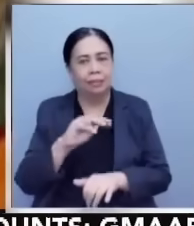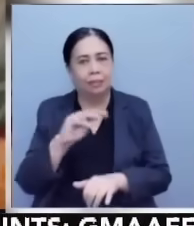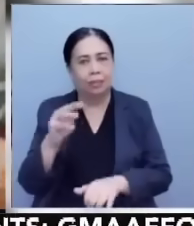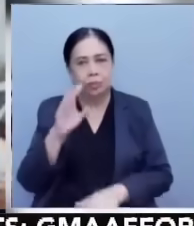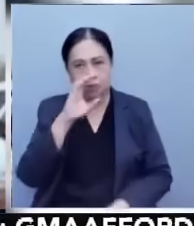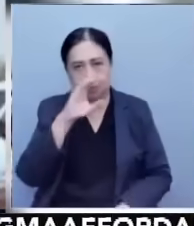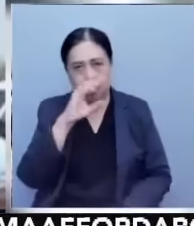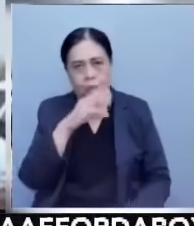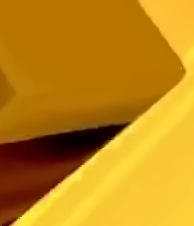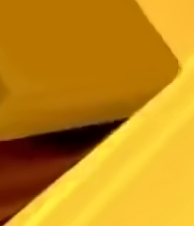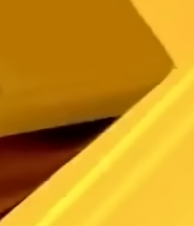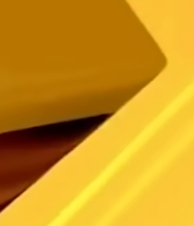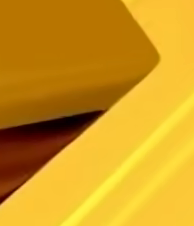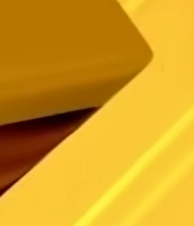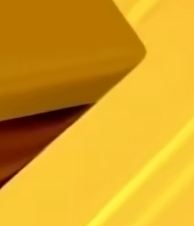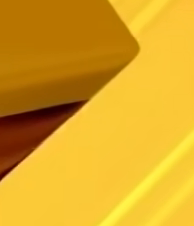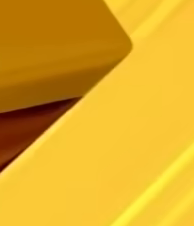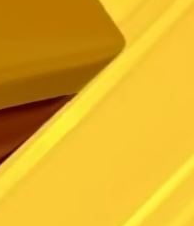Davao.